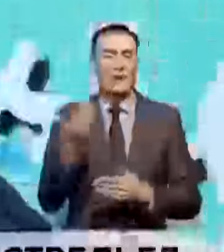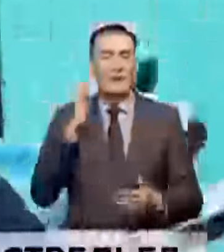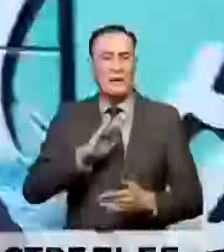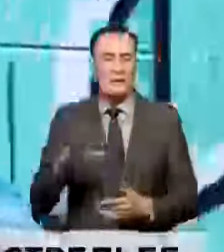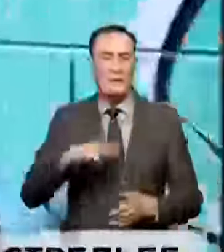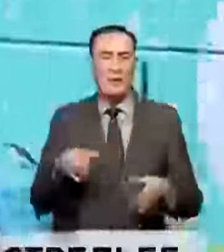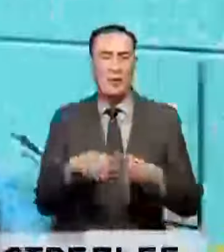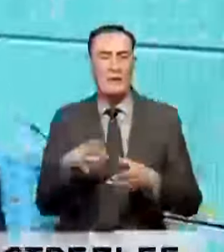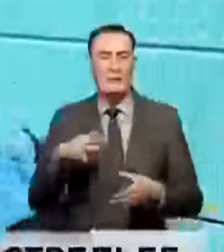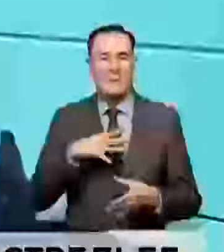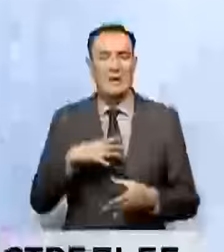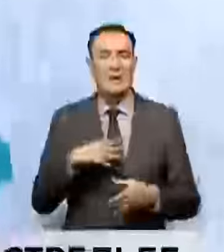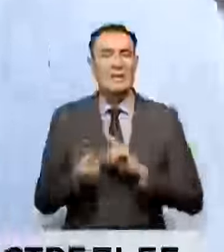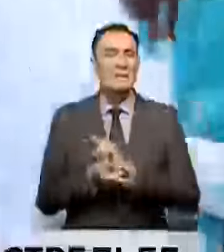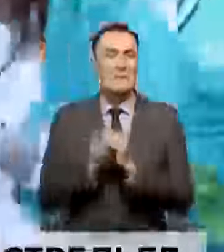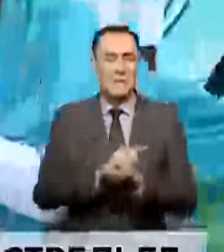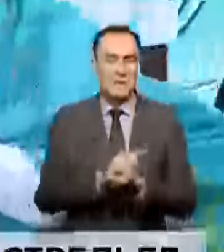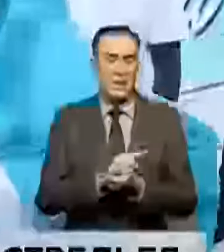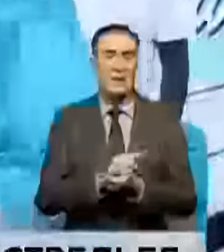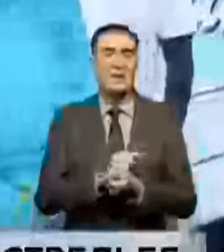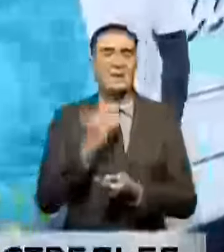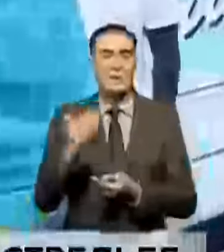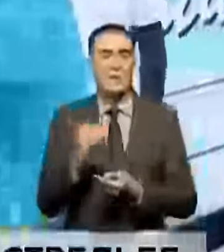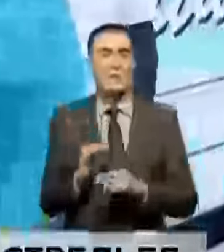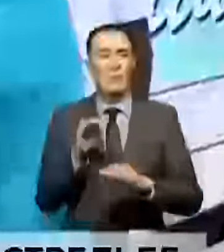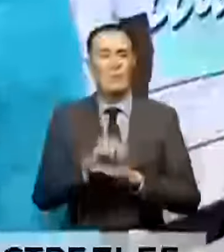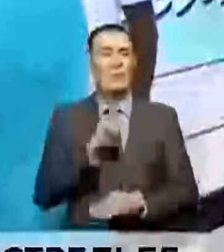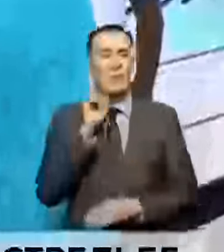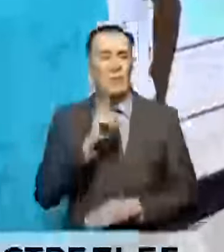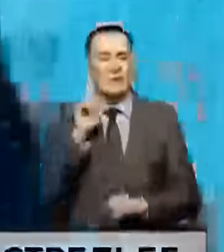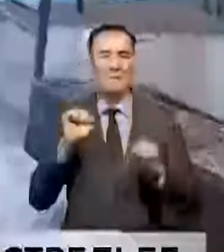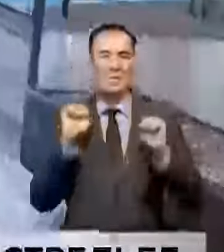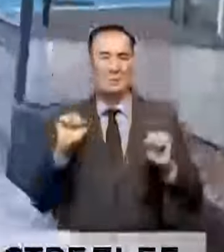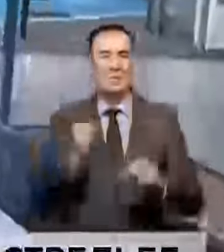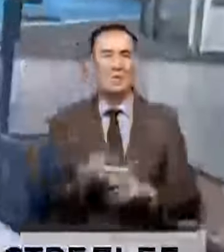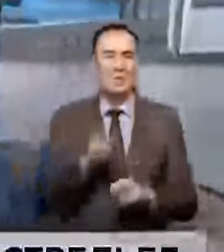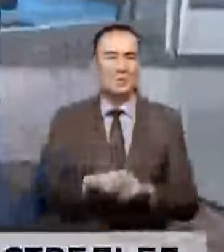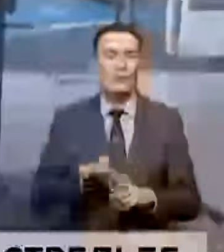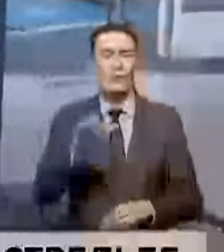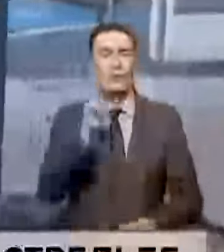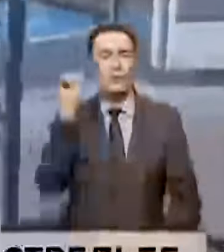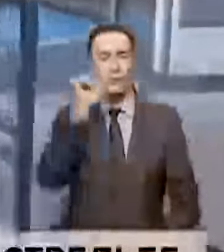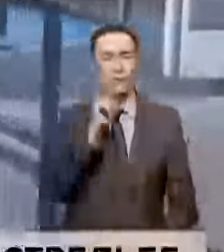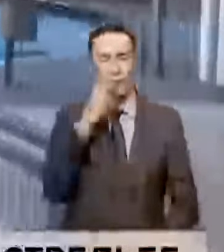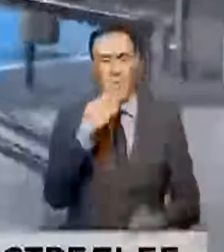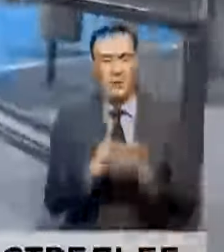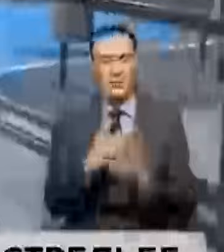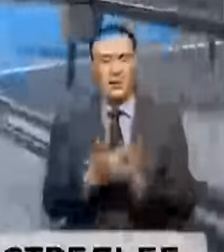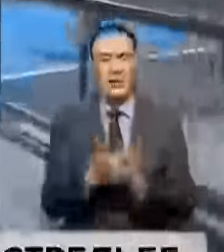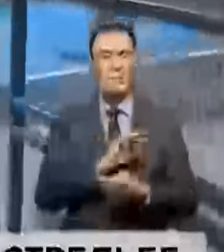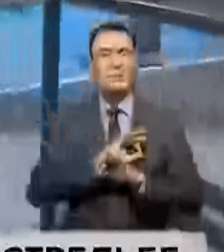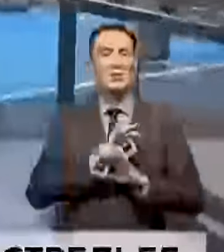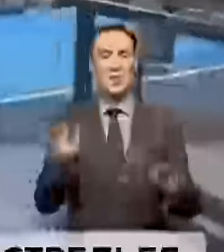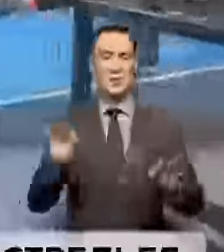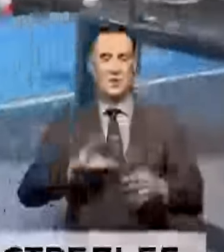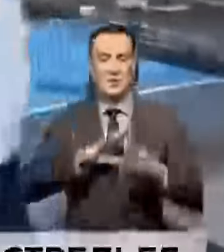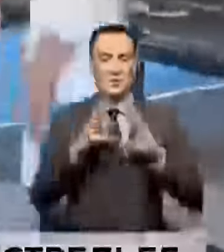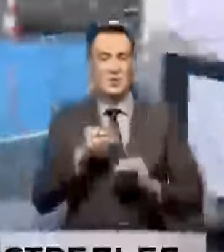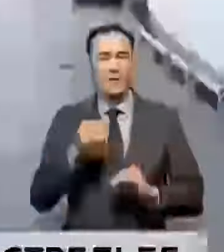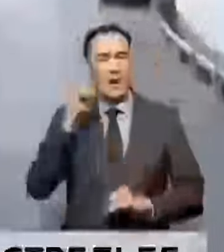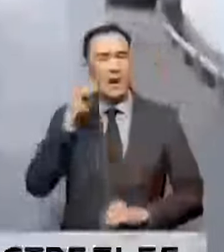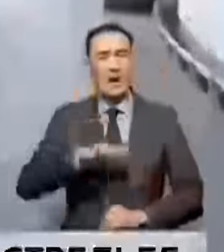национальной команде произошли большие изменения. Ее пополнили молодые спортсмены, которые уже в прошлом году показали блестящие результаты